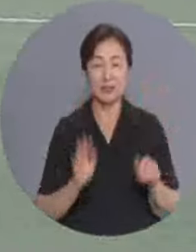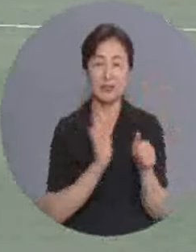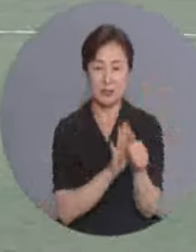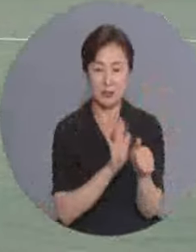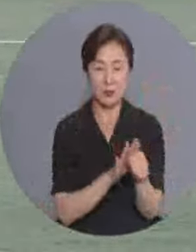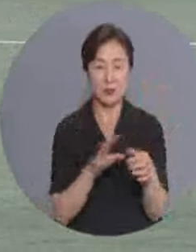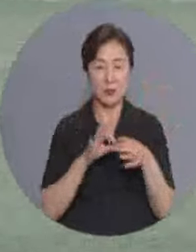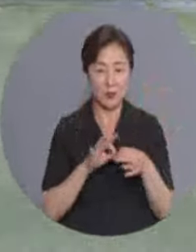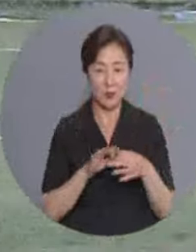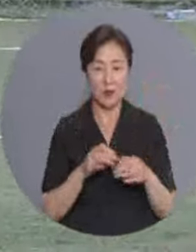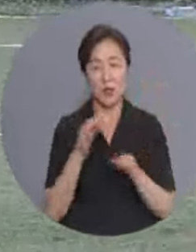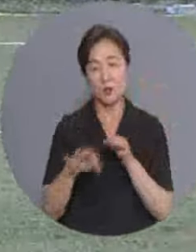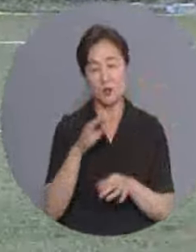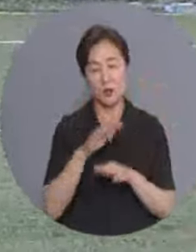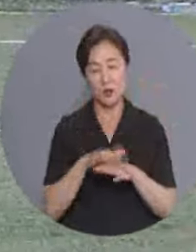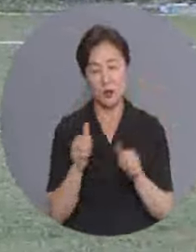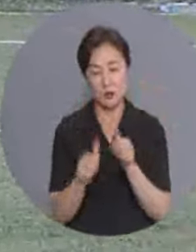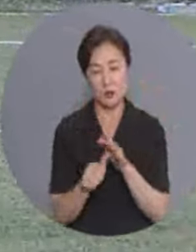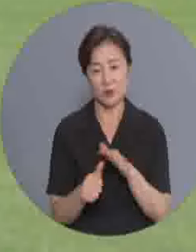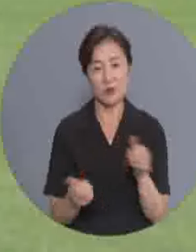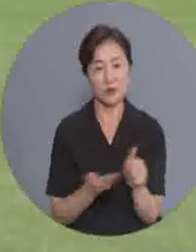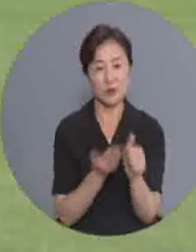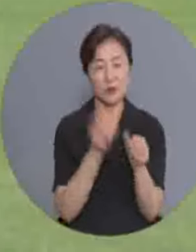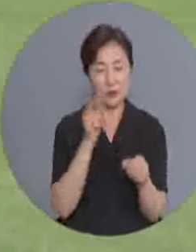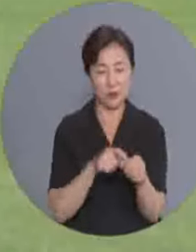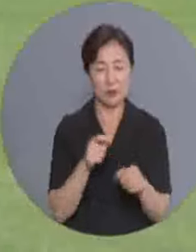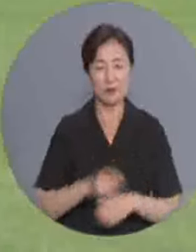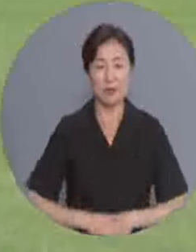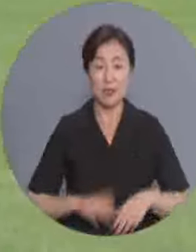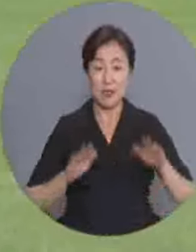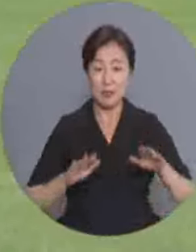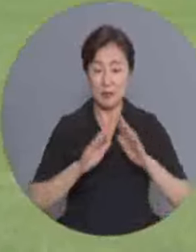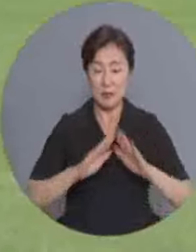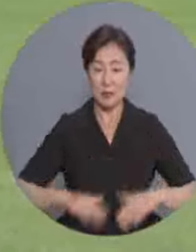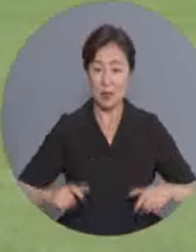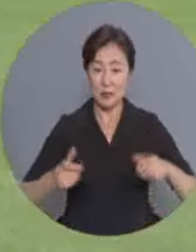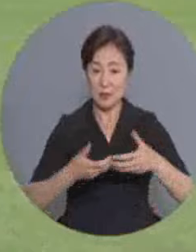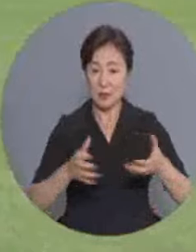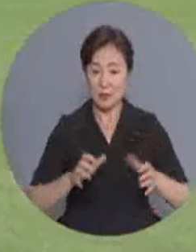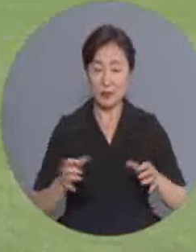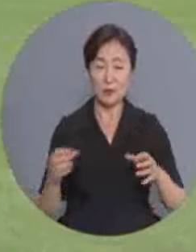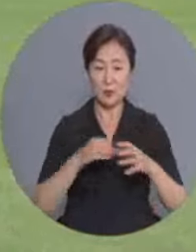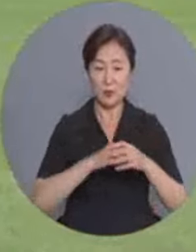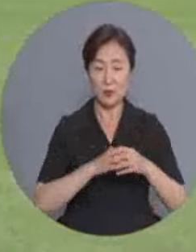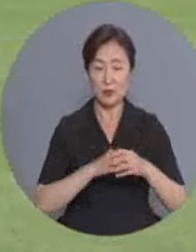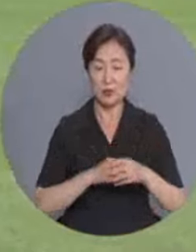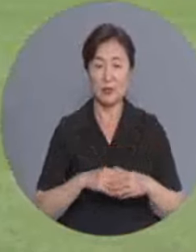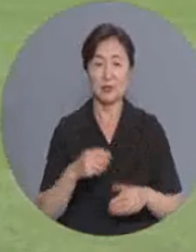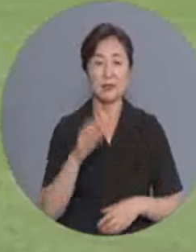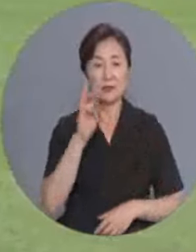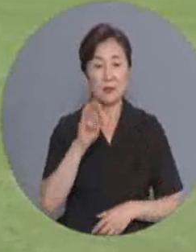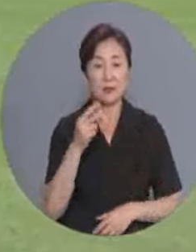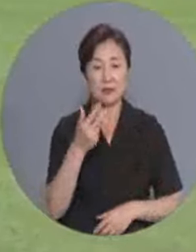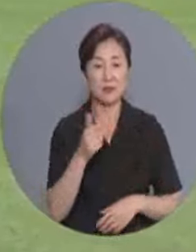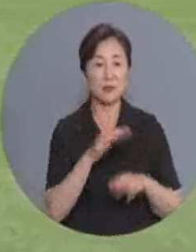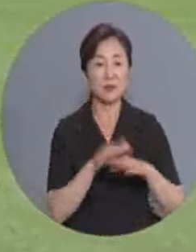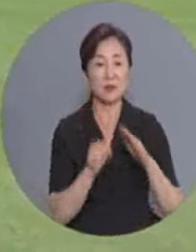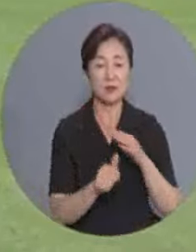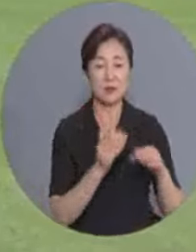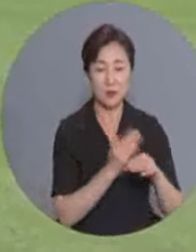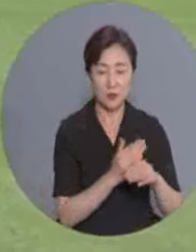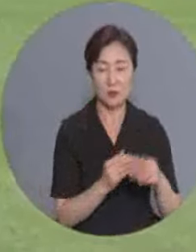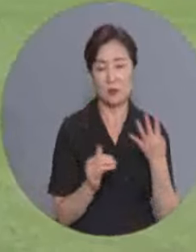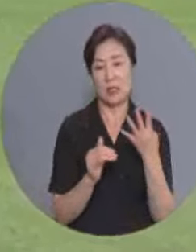선수로 성장시키기 위한 목적입니다. 현재 전남 드래곤즈에 소속된 37명의 선수 가운데